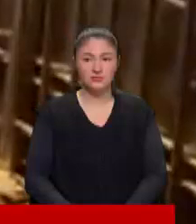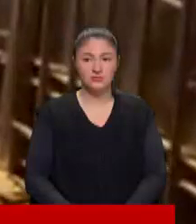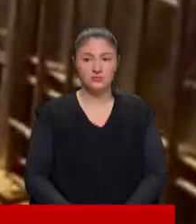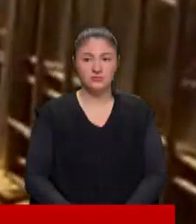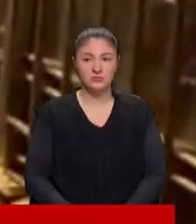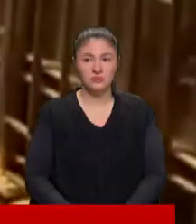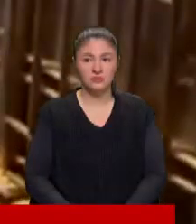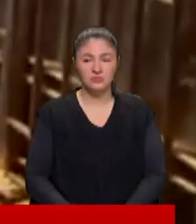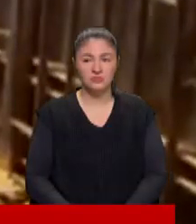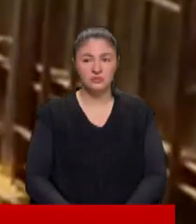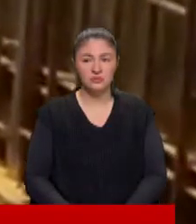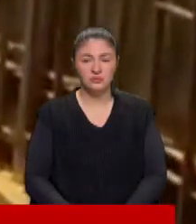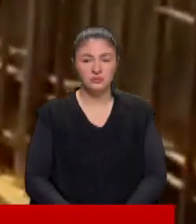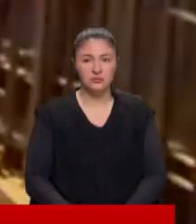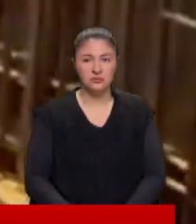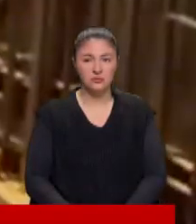Yok, nabız var.